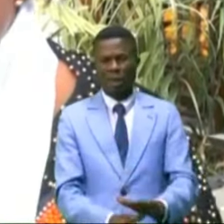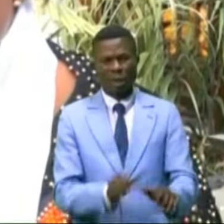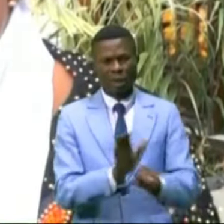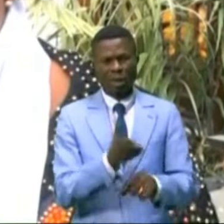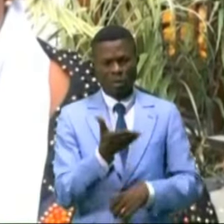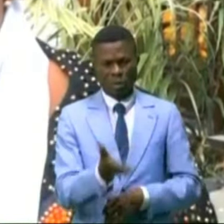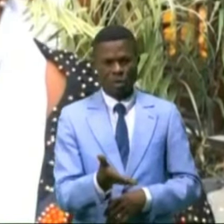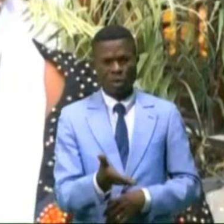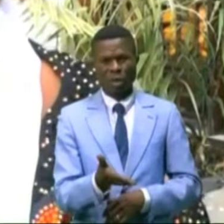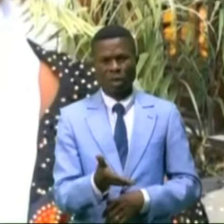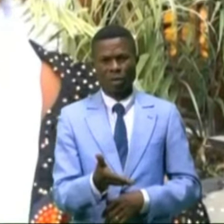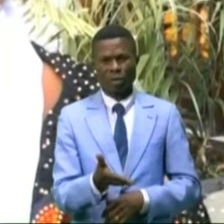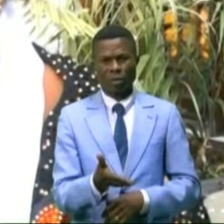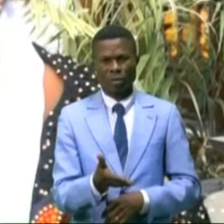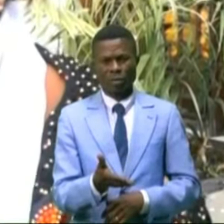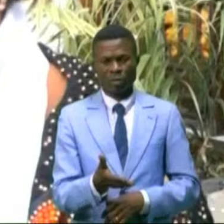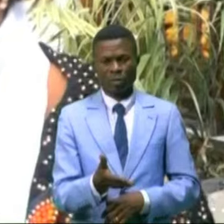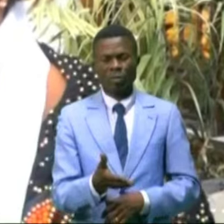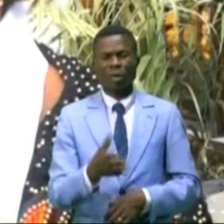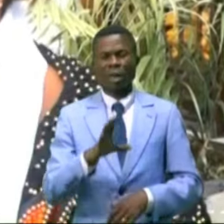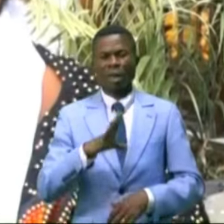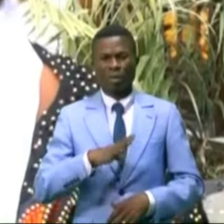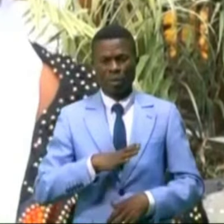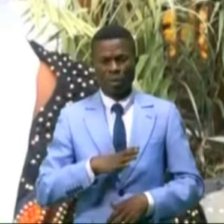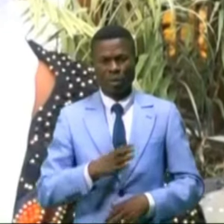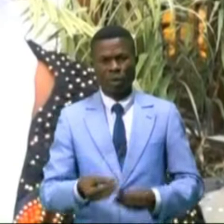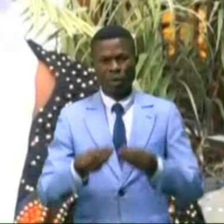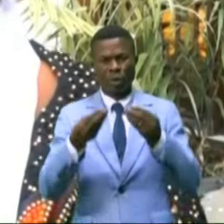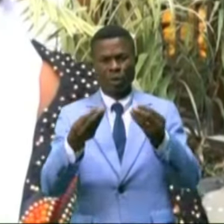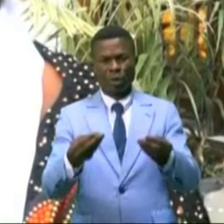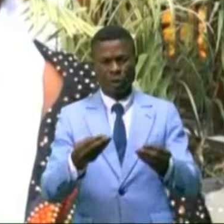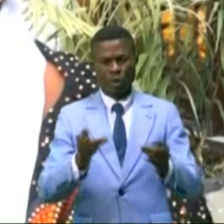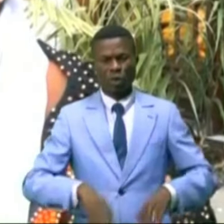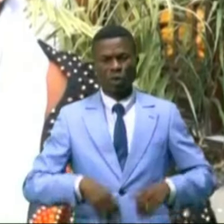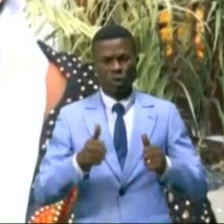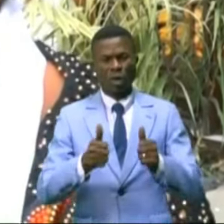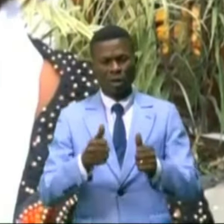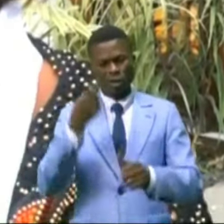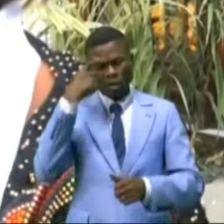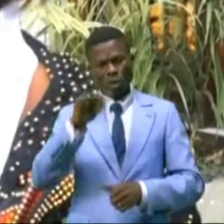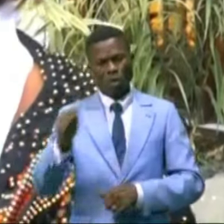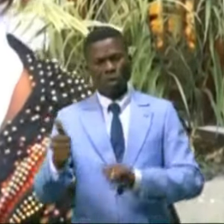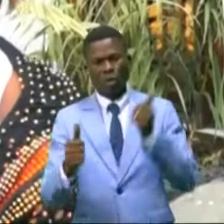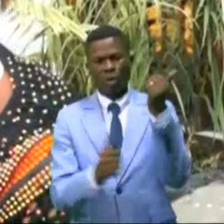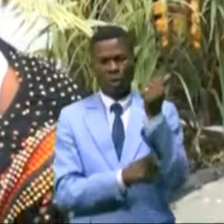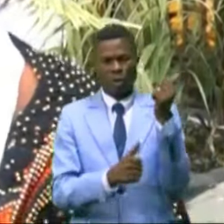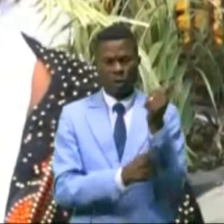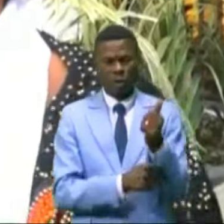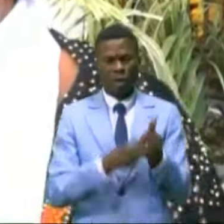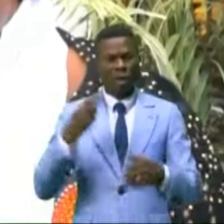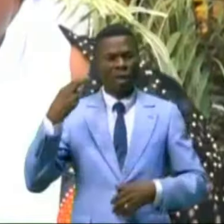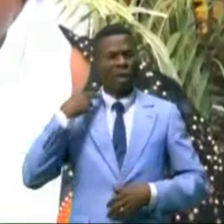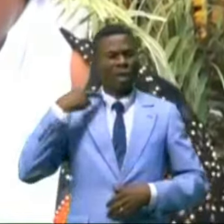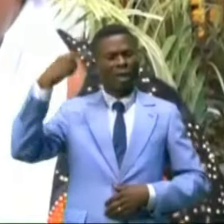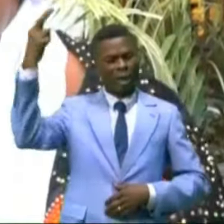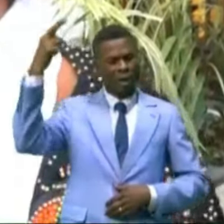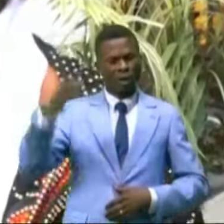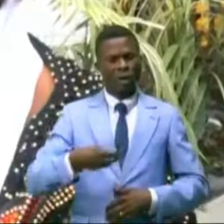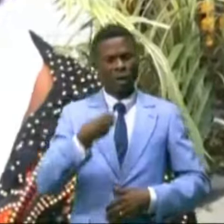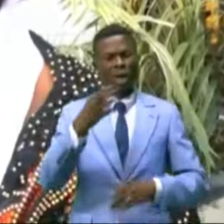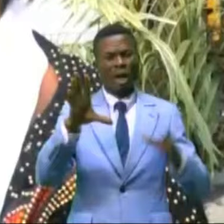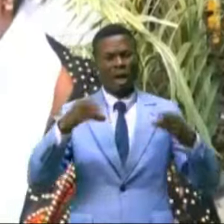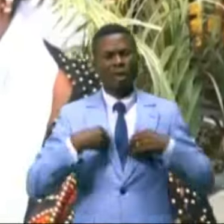discriminées un marture qui donne sa vie au compte des autres un héros qui donne sa